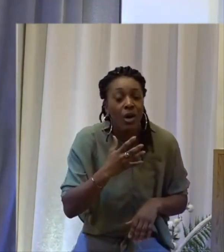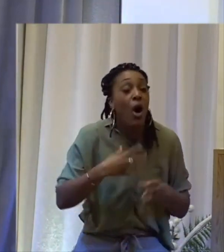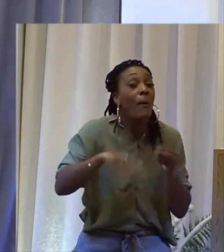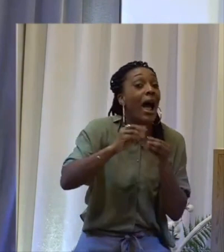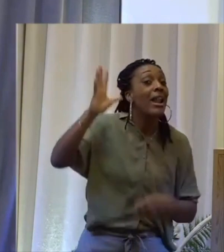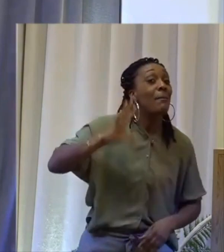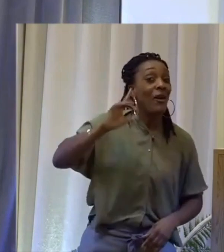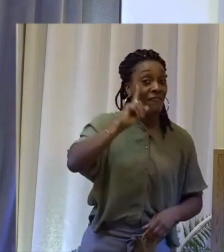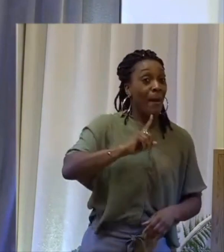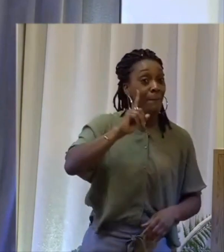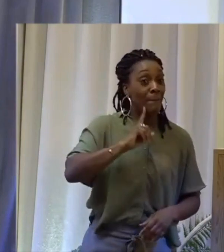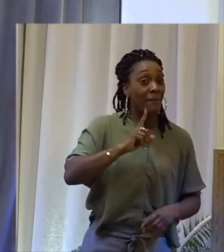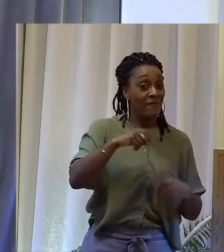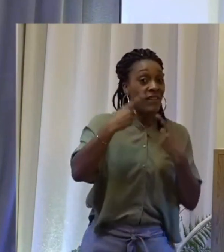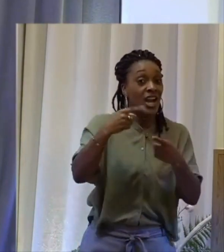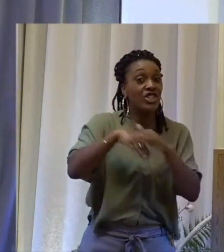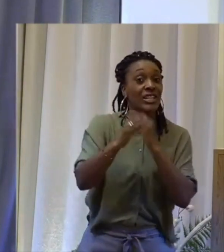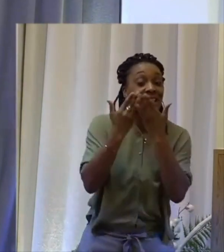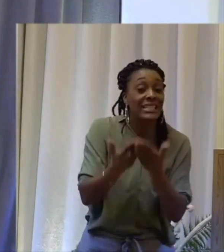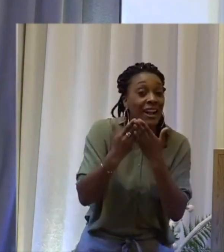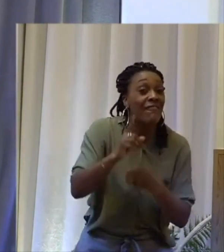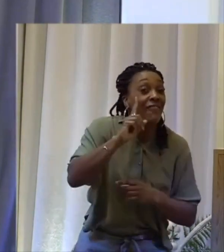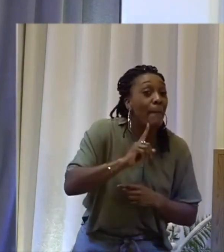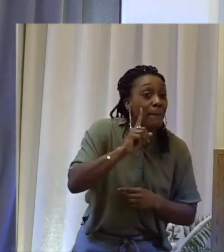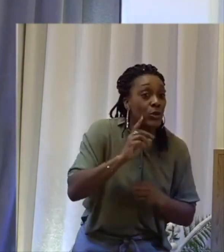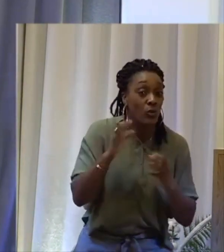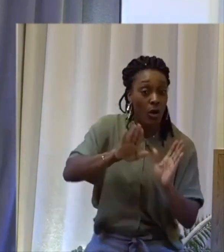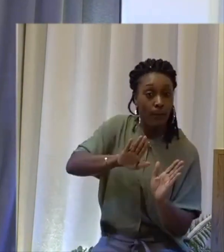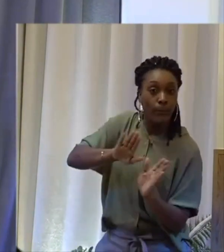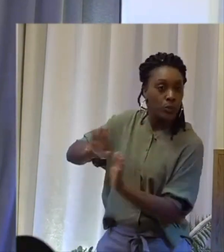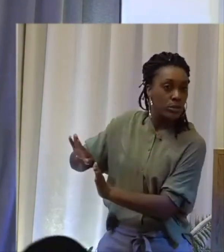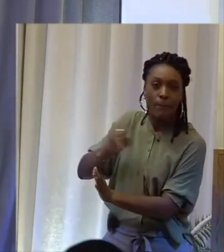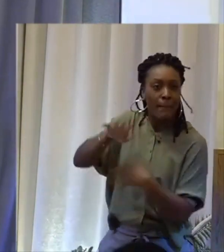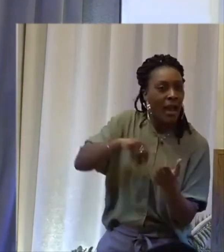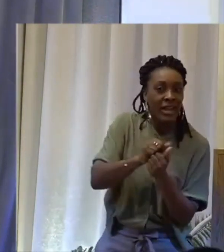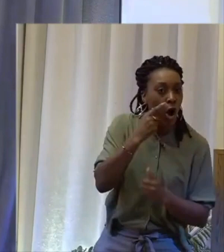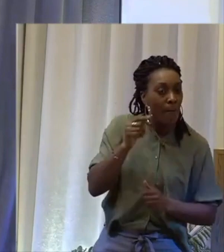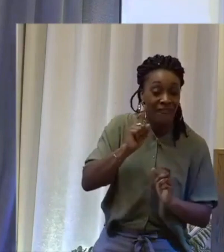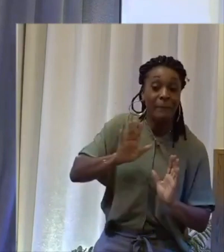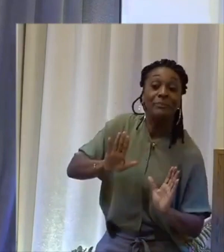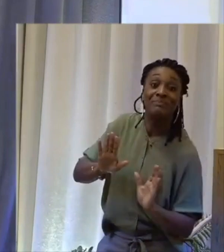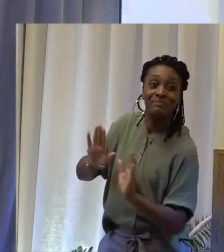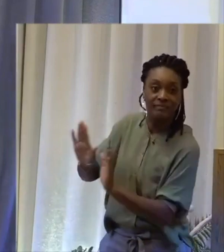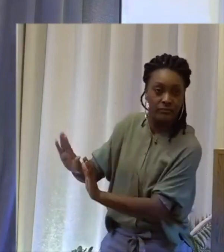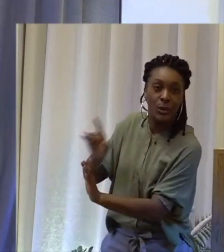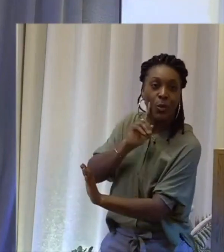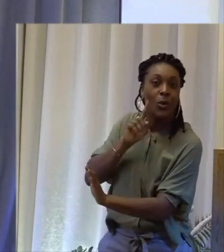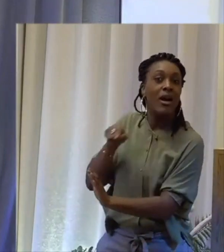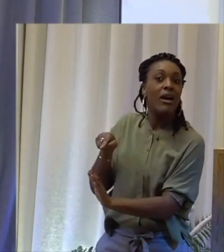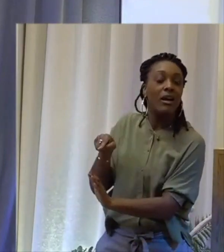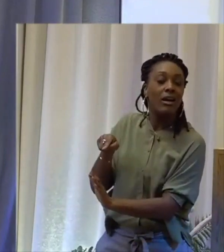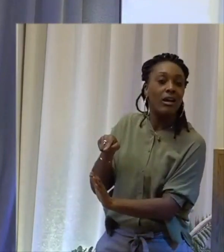dans une synagogue et encore aujourd'hui, les femmes étaient mises à l'écart par peur que ces